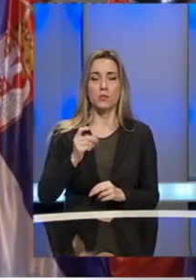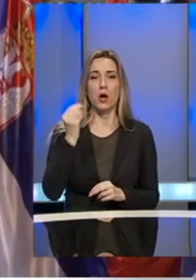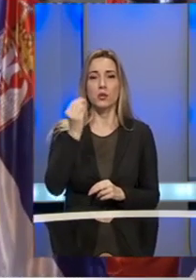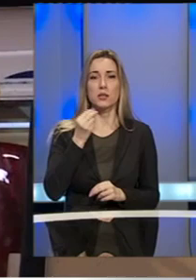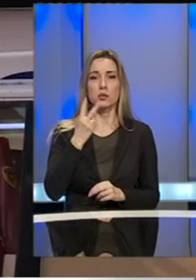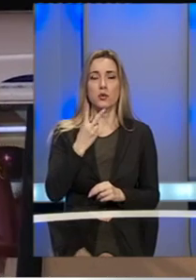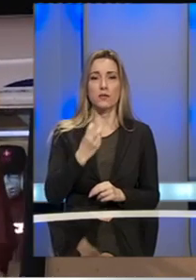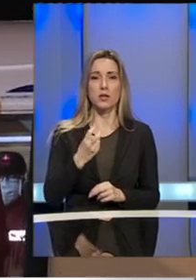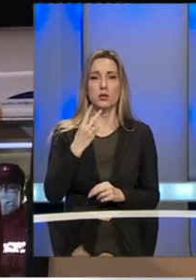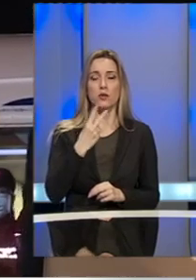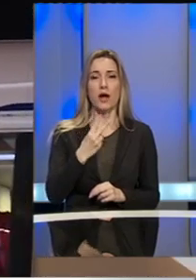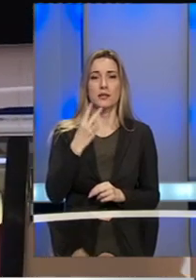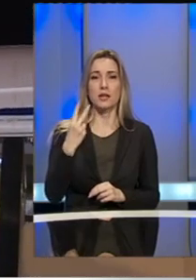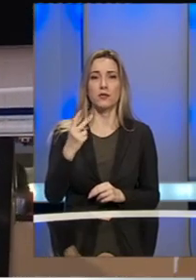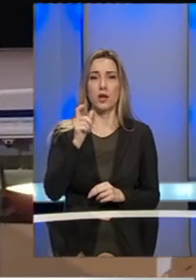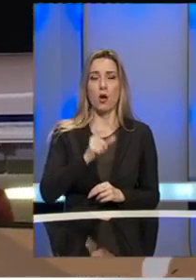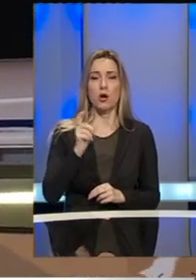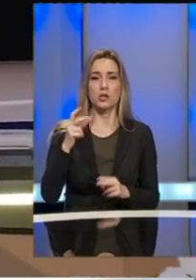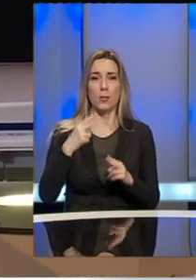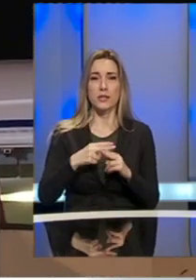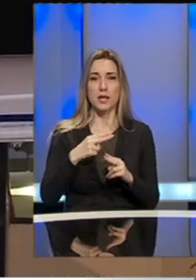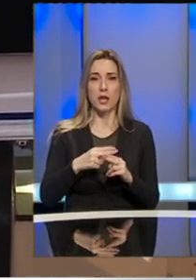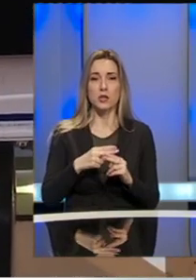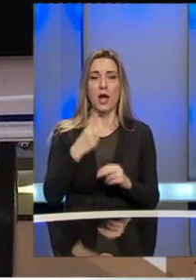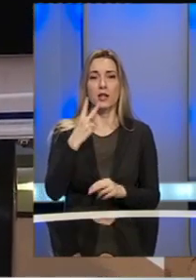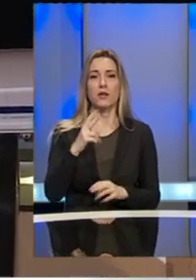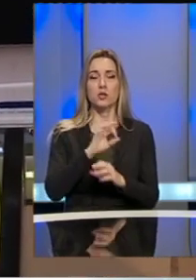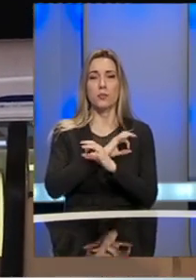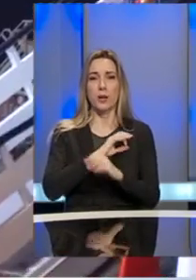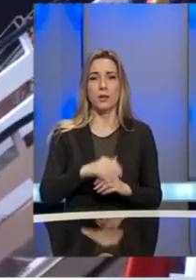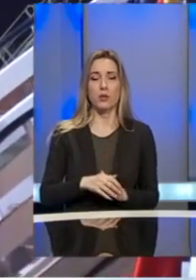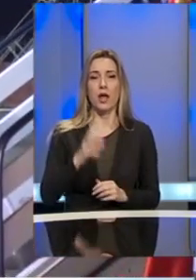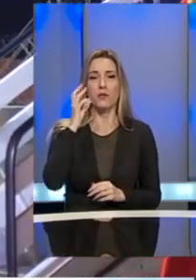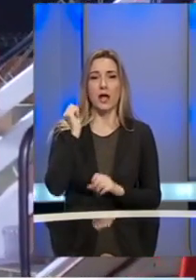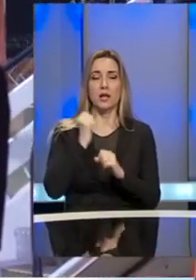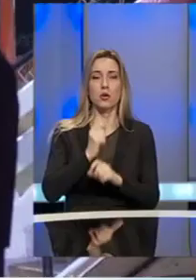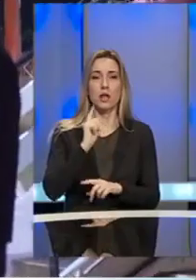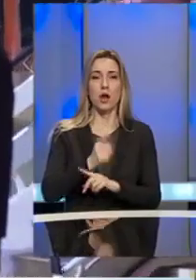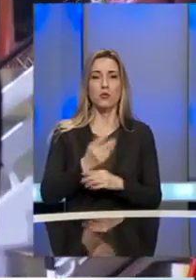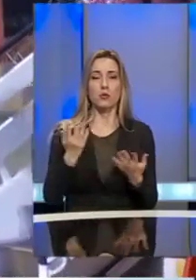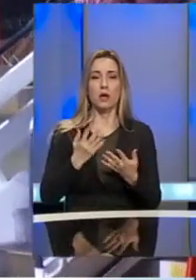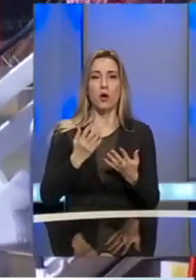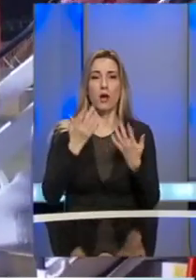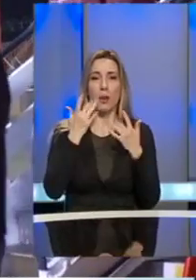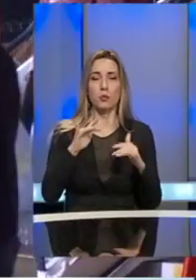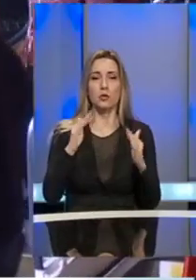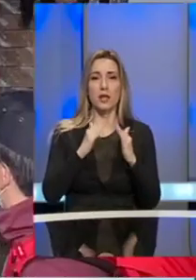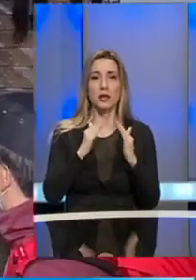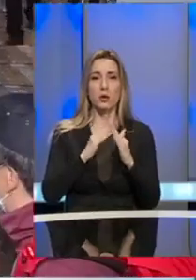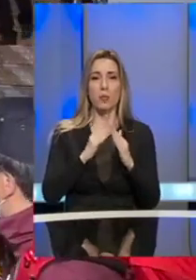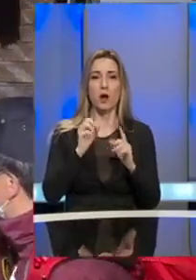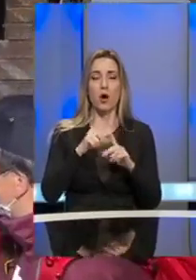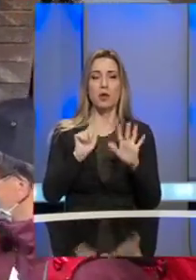su 222 osobe zaražene, a 2 su preminule. Vlada je donijela odluku kako je napuštanje domova